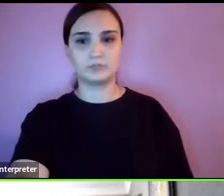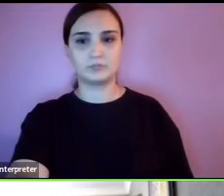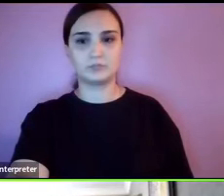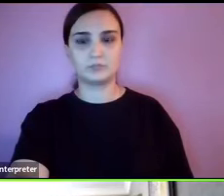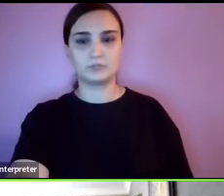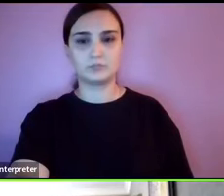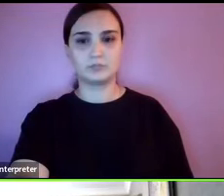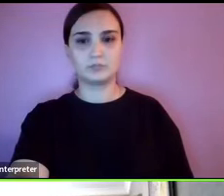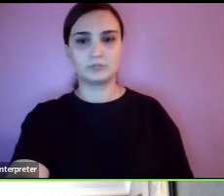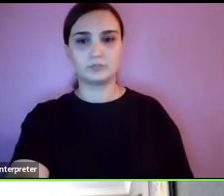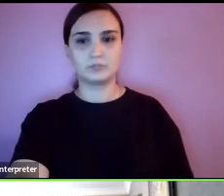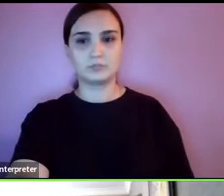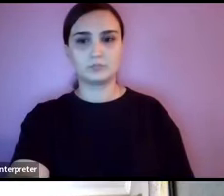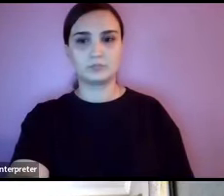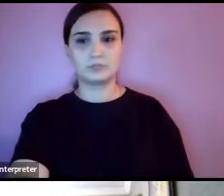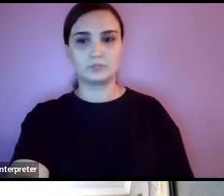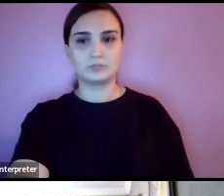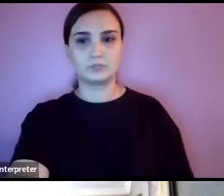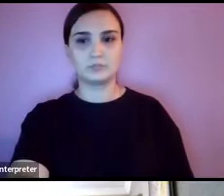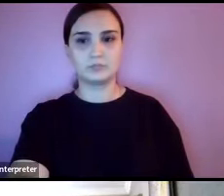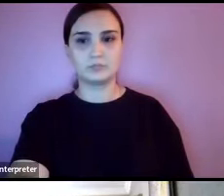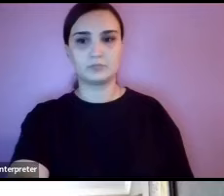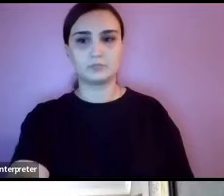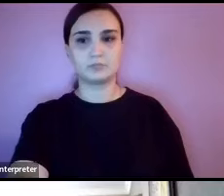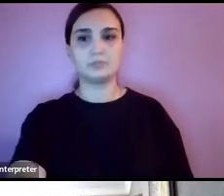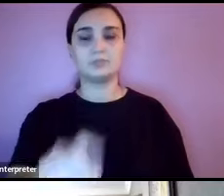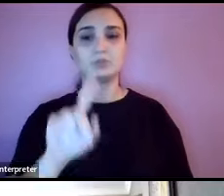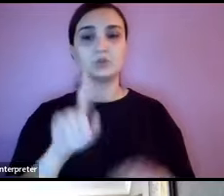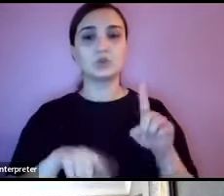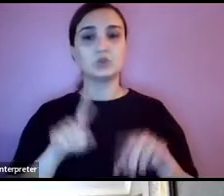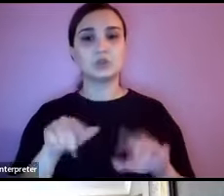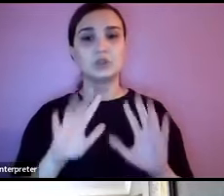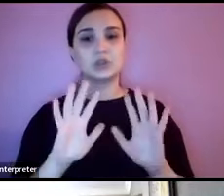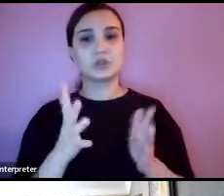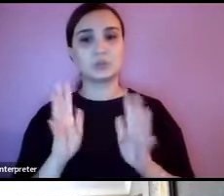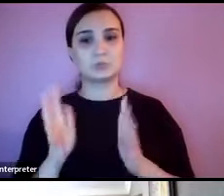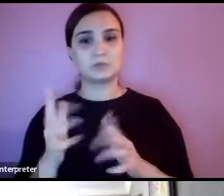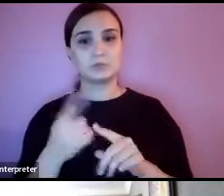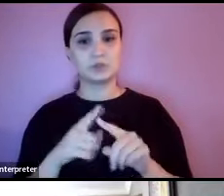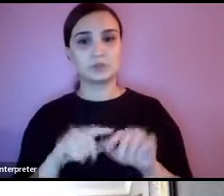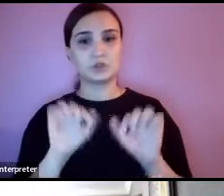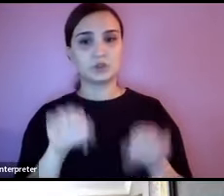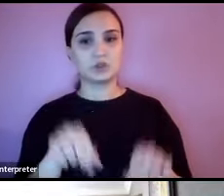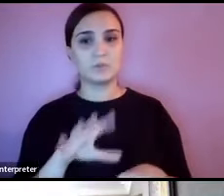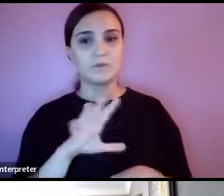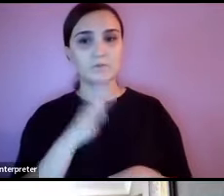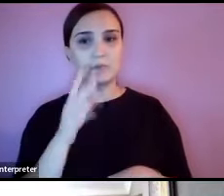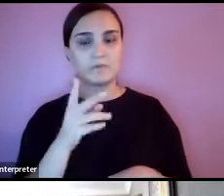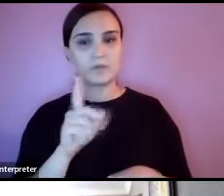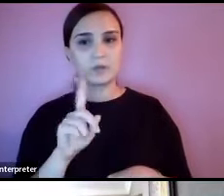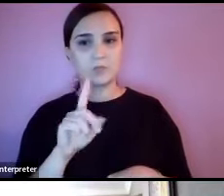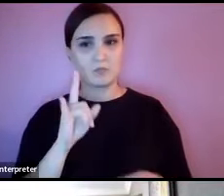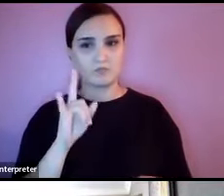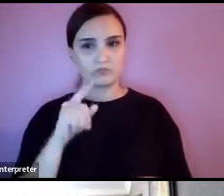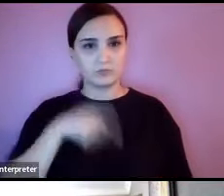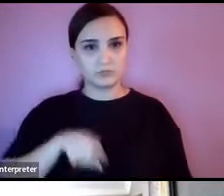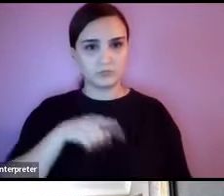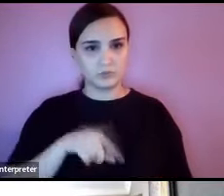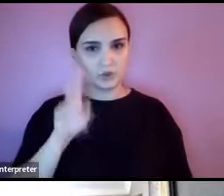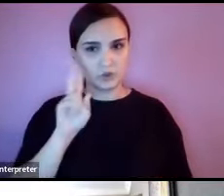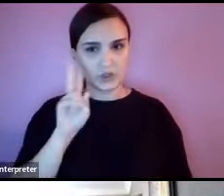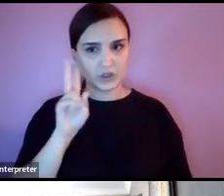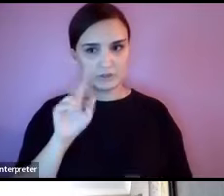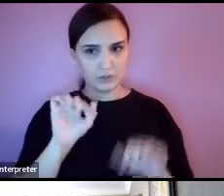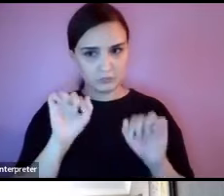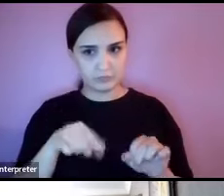about. ან რიგ შემთხვევებში შეიძლება გამოვლინდეს ჩასვლების სახით, იმ